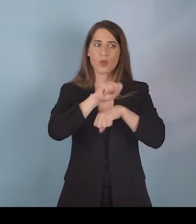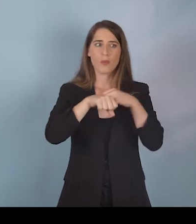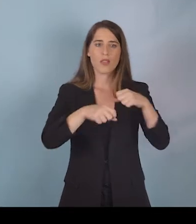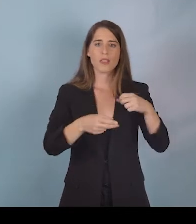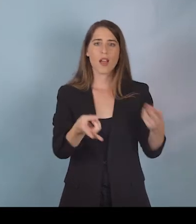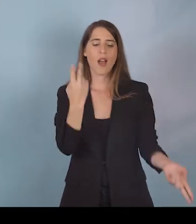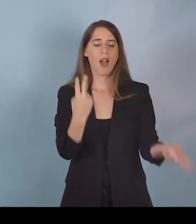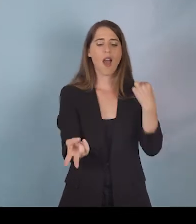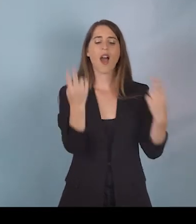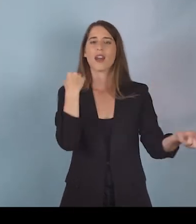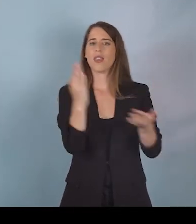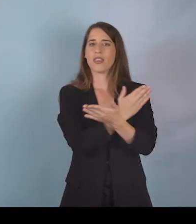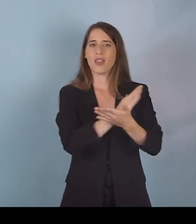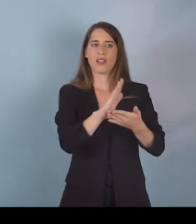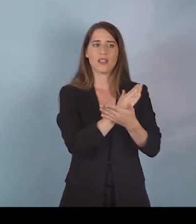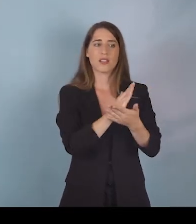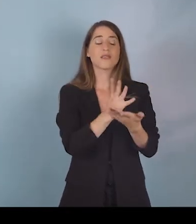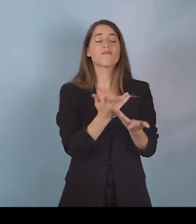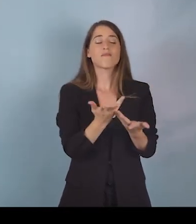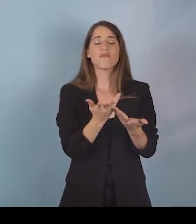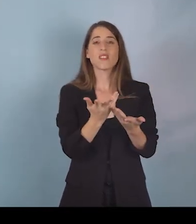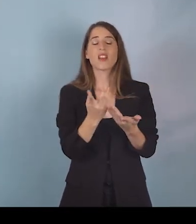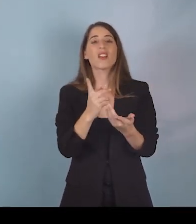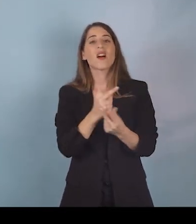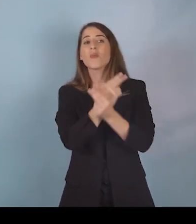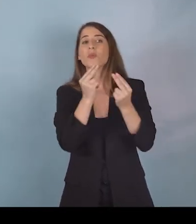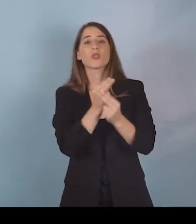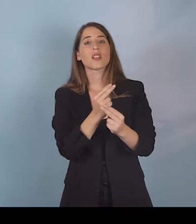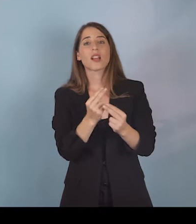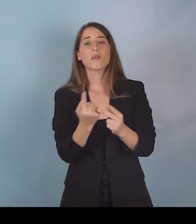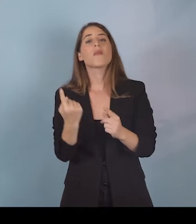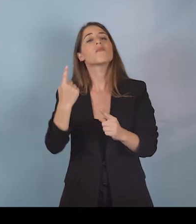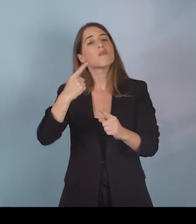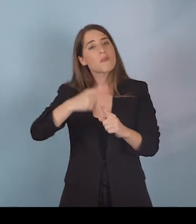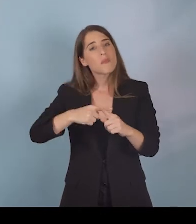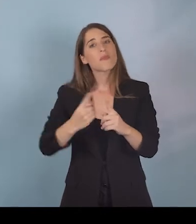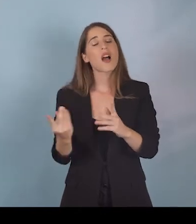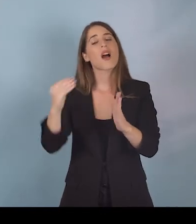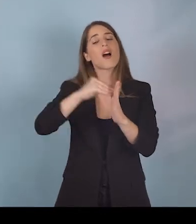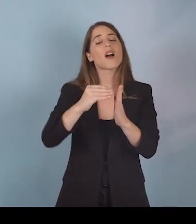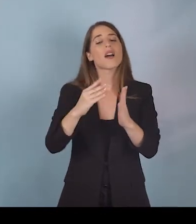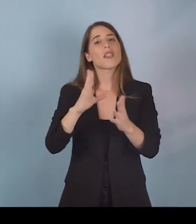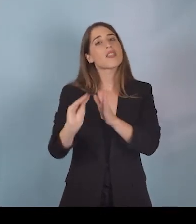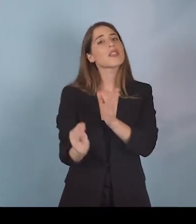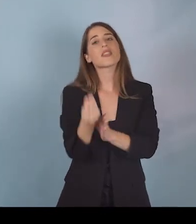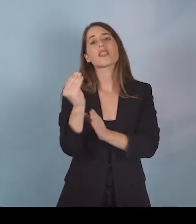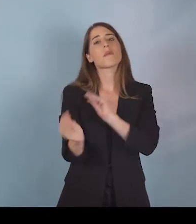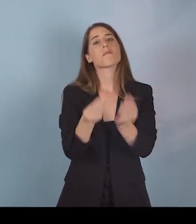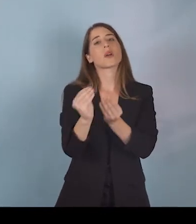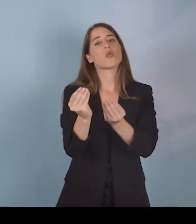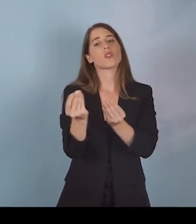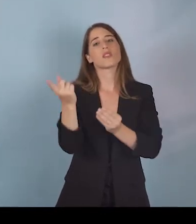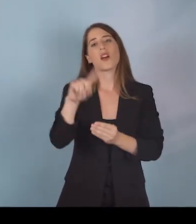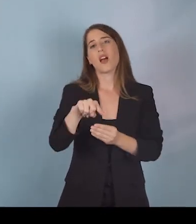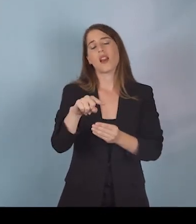διακρίσεις, δημιούργησε καινούργιες, πρόσθετες και διαφορετικές, που θα έχουμε, φαντάζομαι, το χρόνο να τις συζητήσουμε